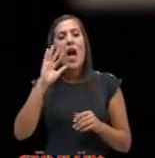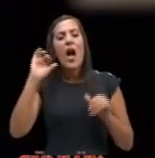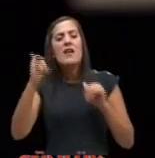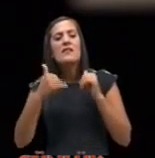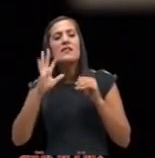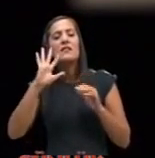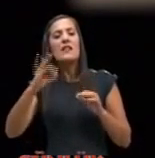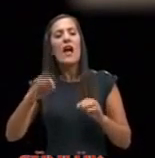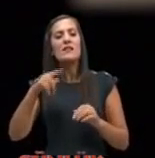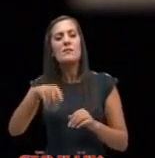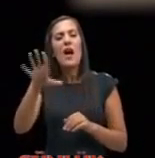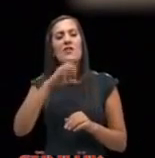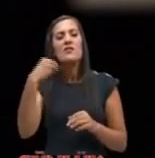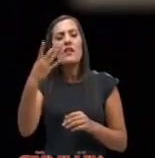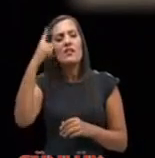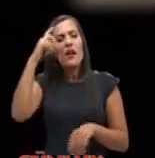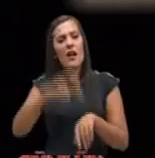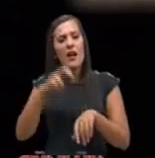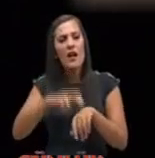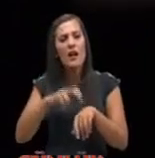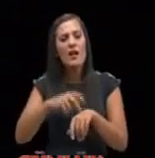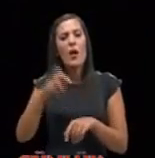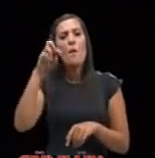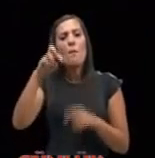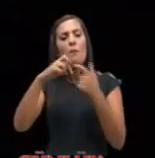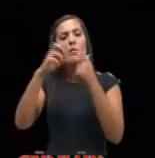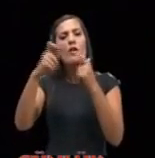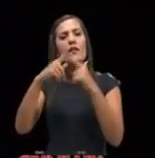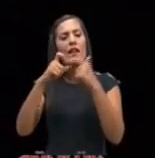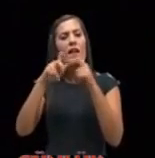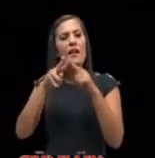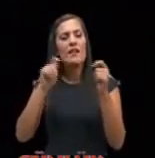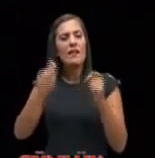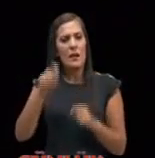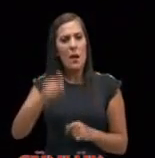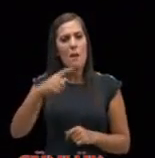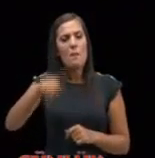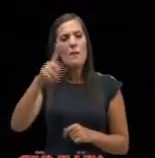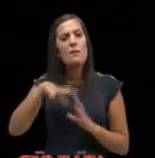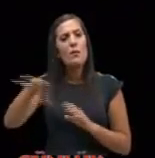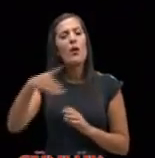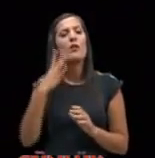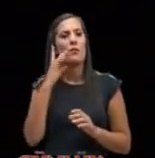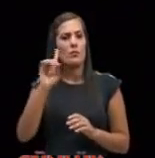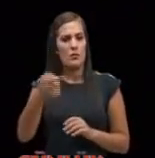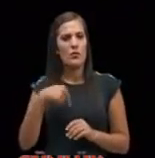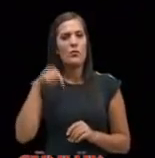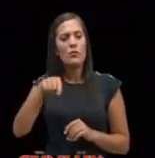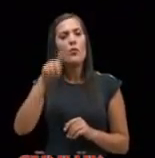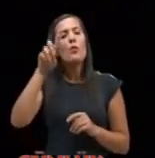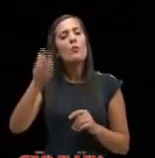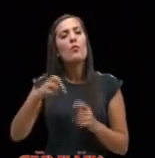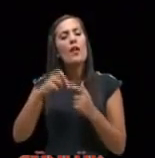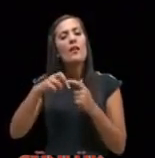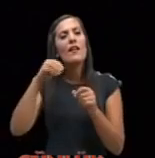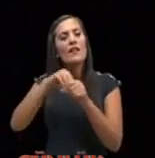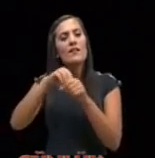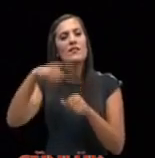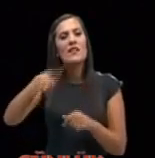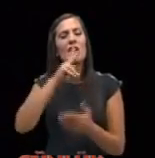durumlarda kişinin psikolojik durumunu düzeltmesine yardımcı olacak sonuçlar elde edilmiş durumda. Beyinde korkuların üstesinden gelen